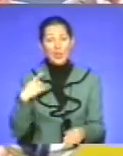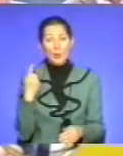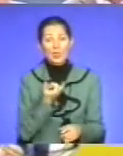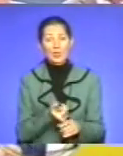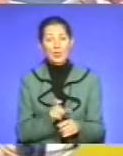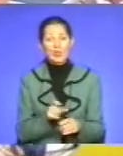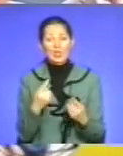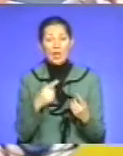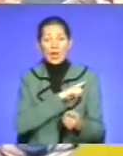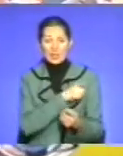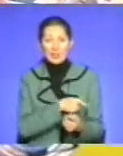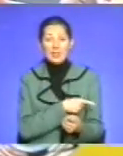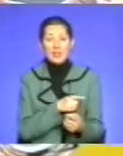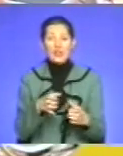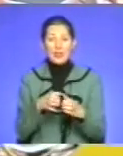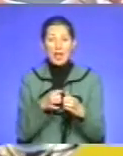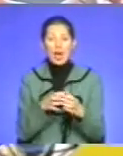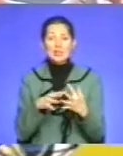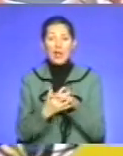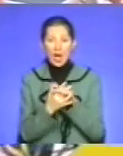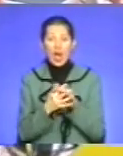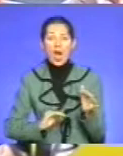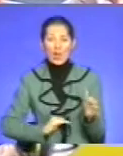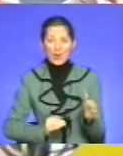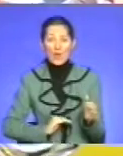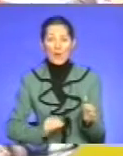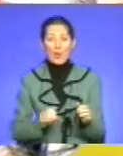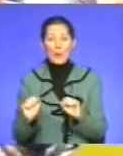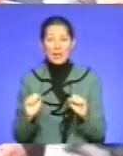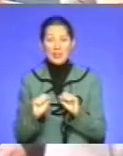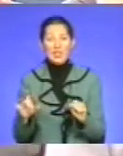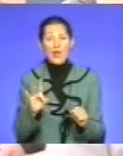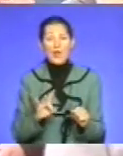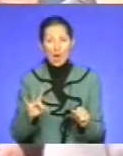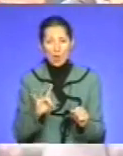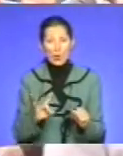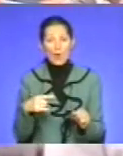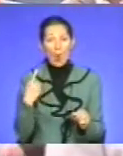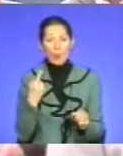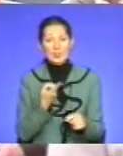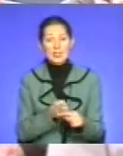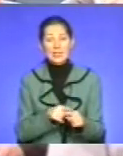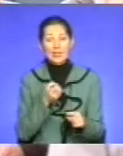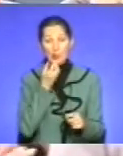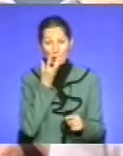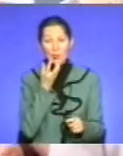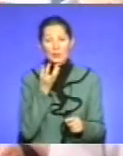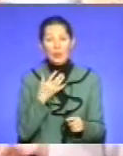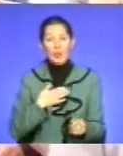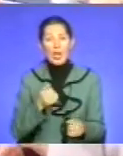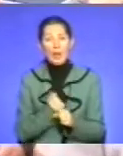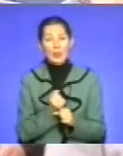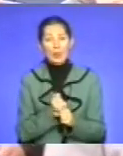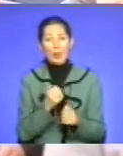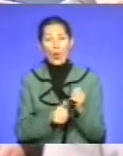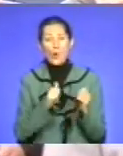делегація аграріїв, керівників районів області. Це теж добрий позитив, тому що ми якраз працюємо кожен